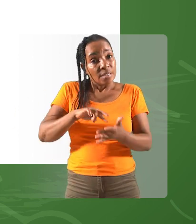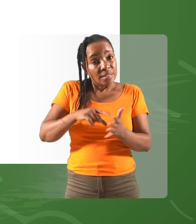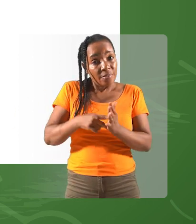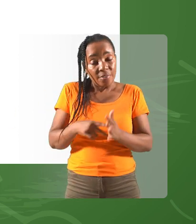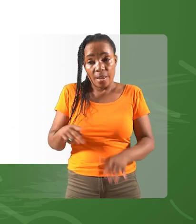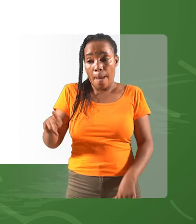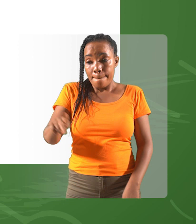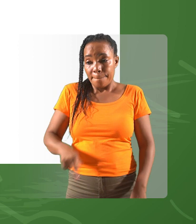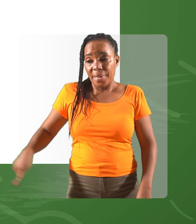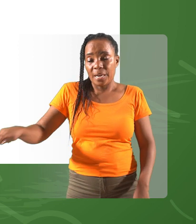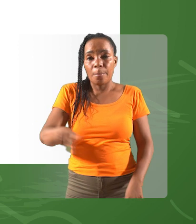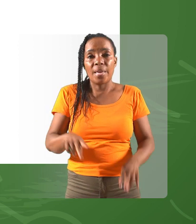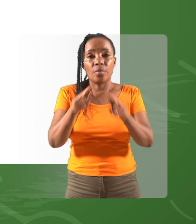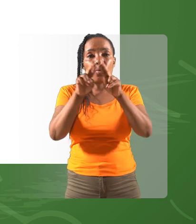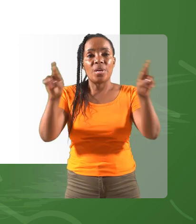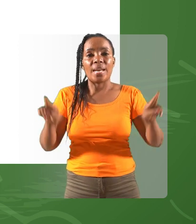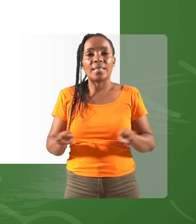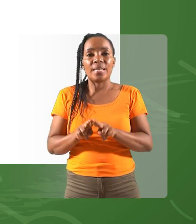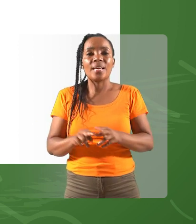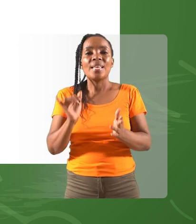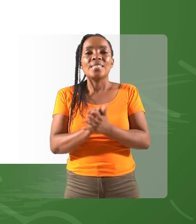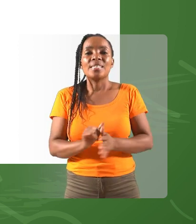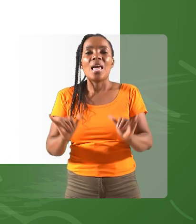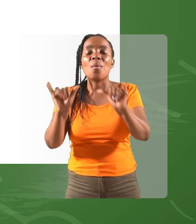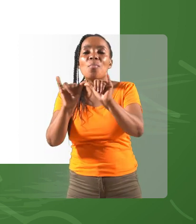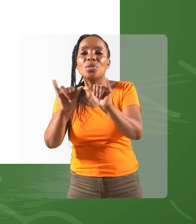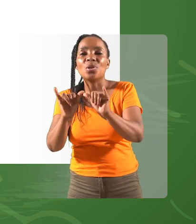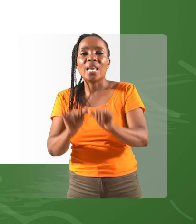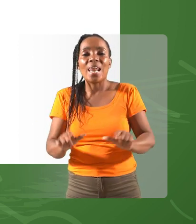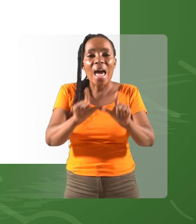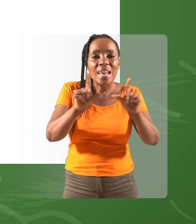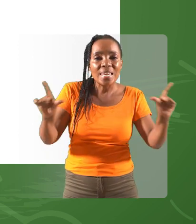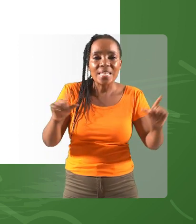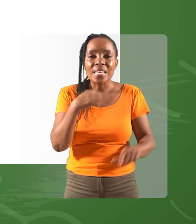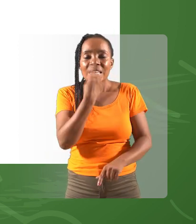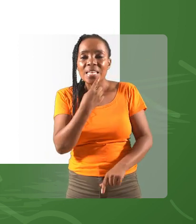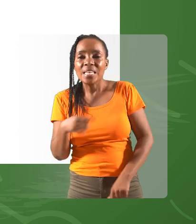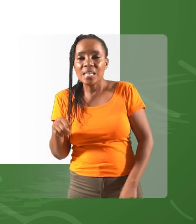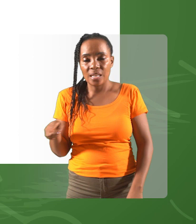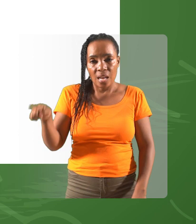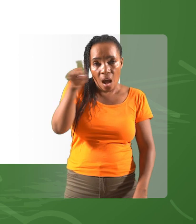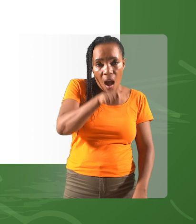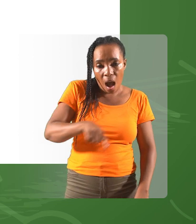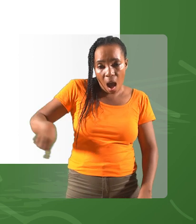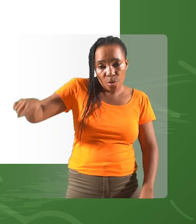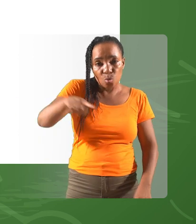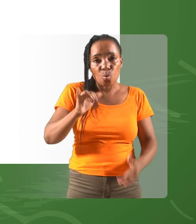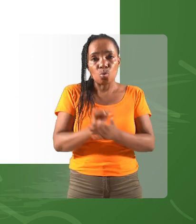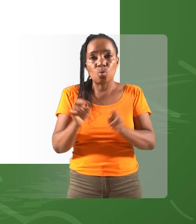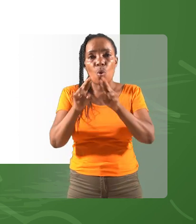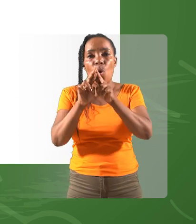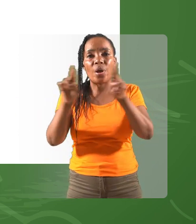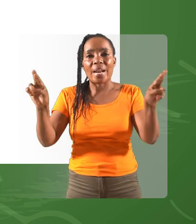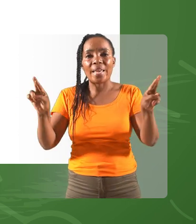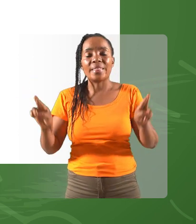d'autre que la mesure de la ligne qui entoure ce rectangle. OK? Maintenant que